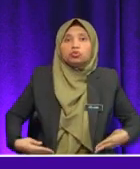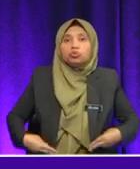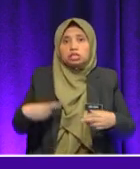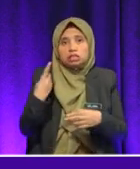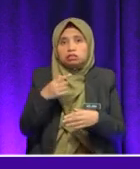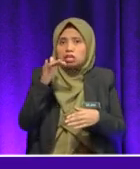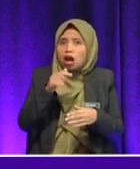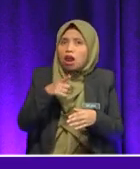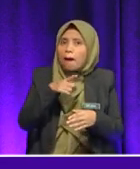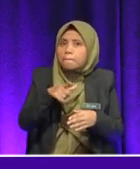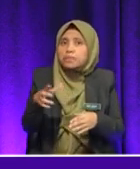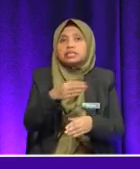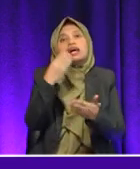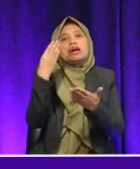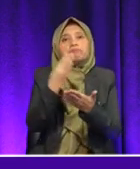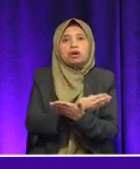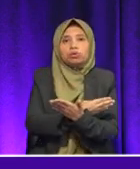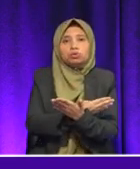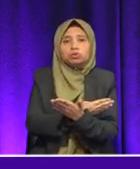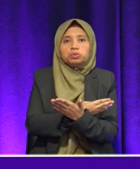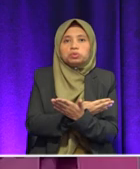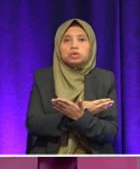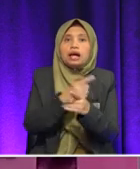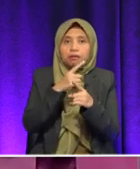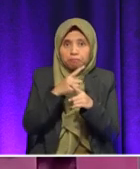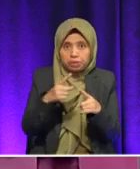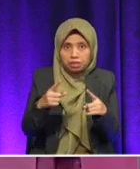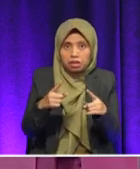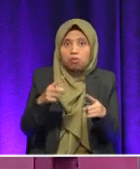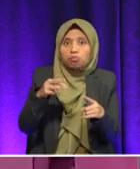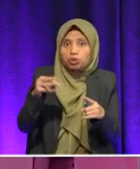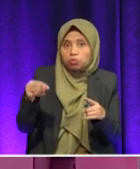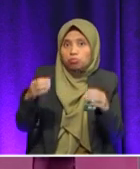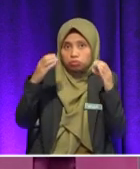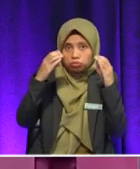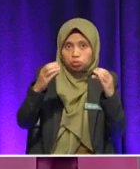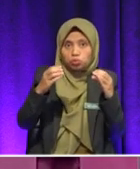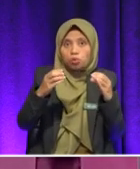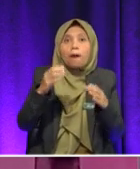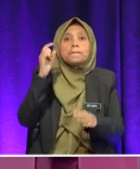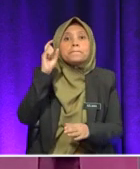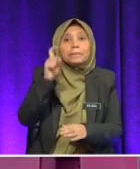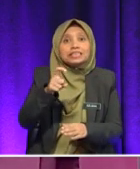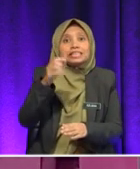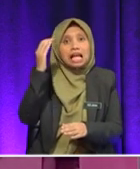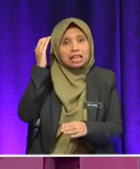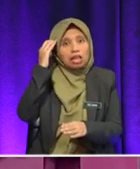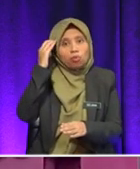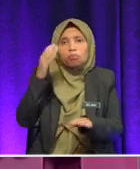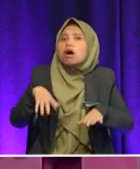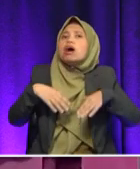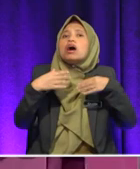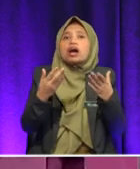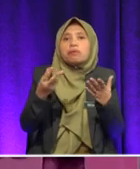lama dan yang baru Cuma apa yang saya gunakan di sini murid-murid Cikgu di rumah perlu tahu macam mana nak kenal